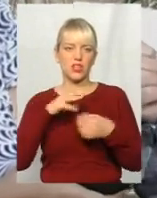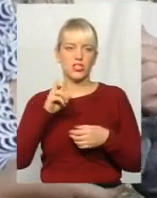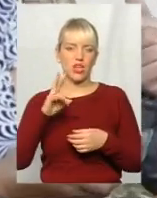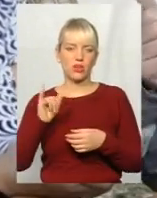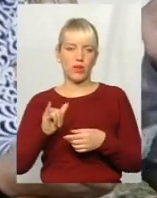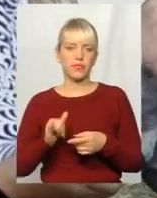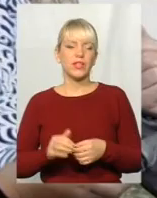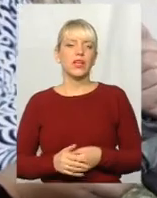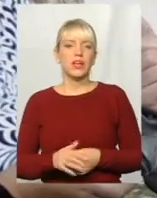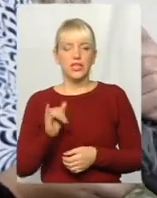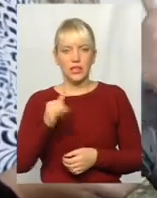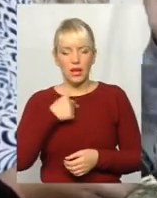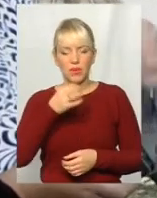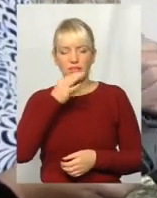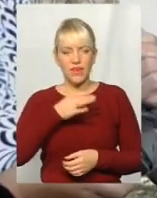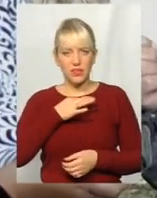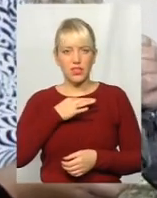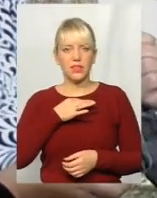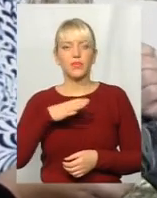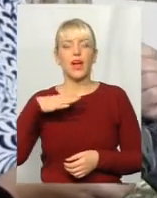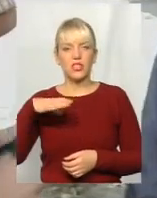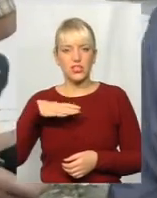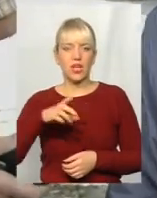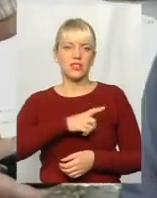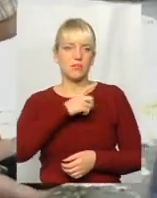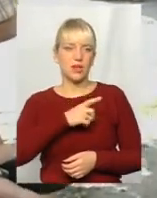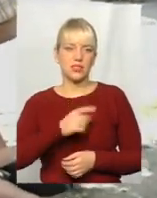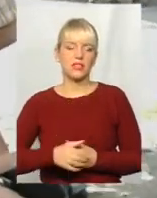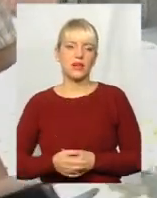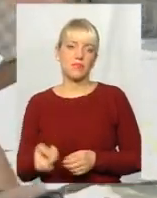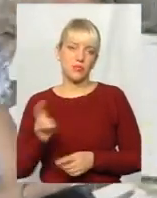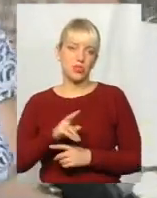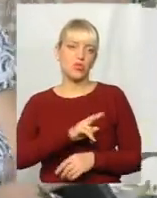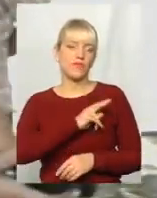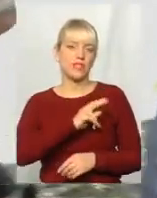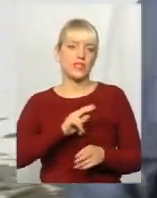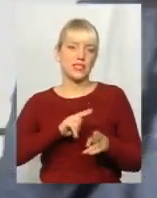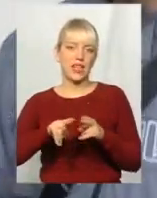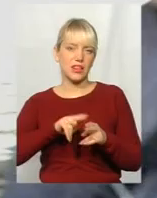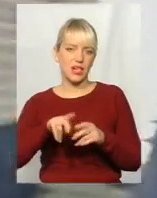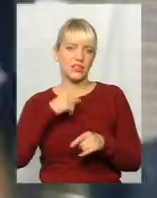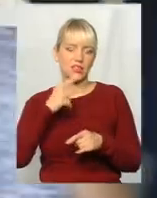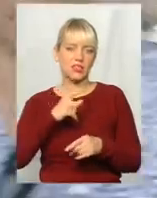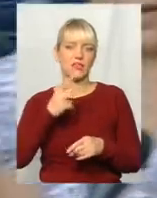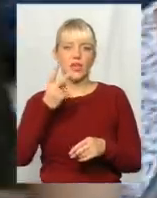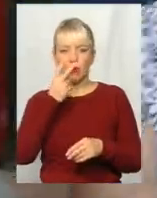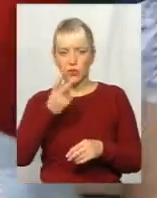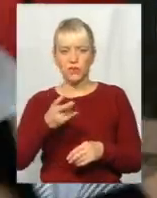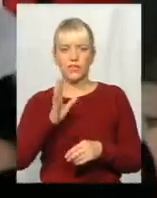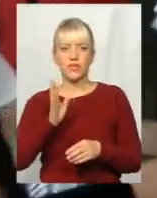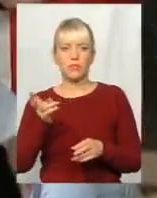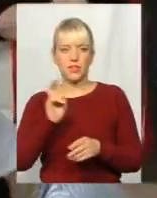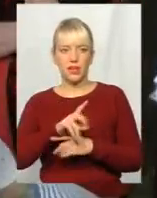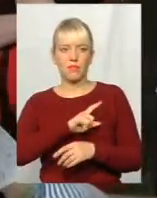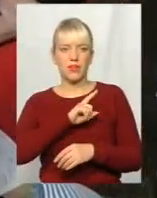застали. Нам ответили, ожидайте мастера. Ну, прийшов сантехнік, він сказав, подивився, сказав, що ще прийде до вас мастер, но